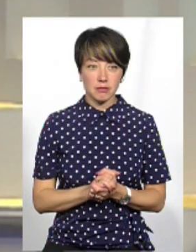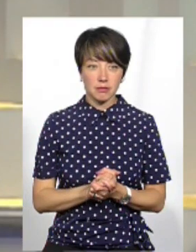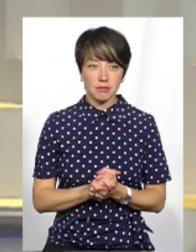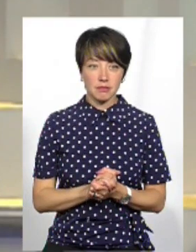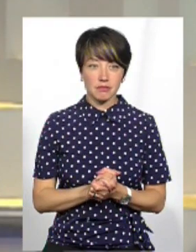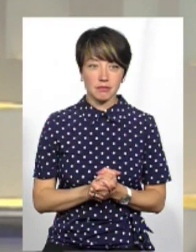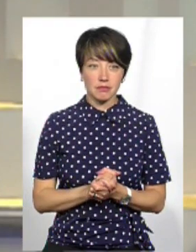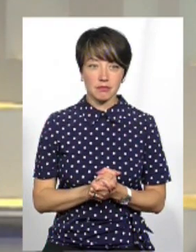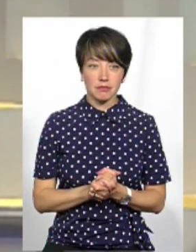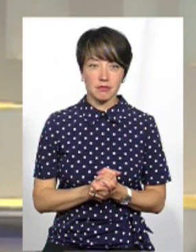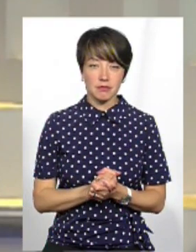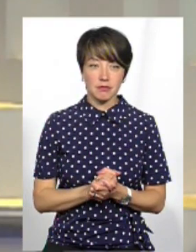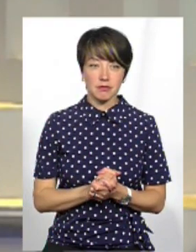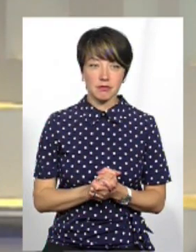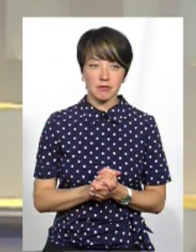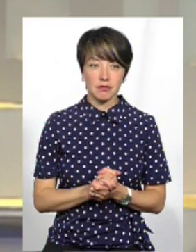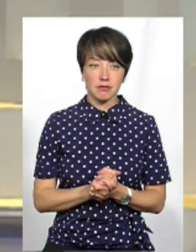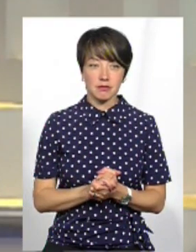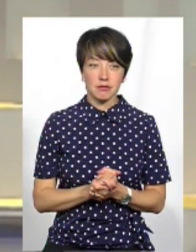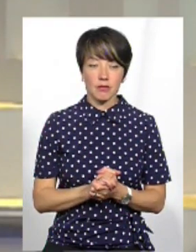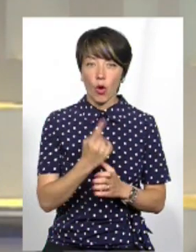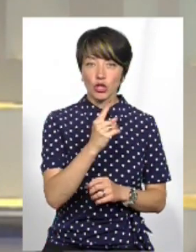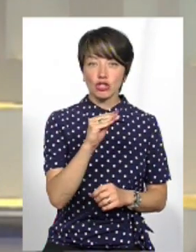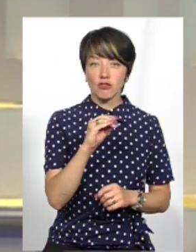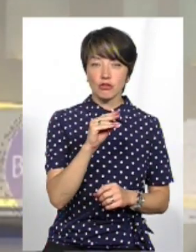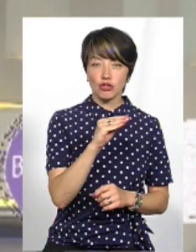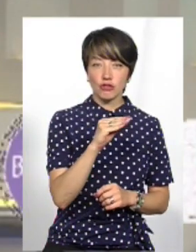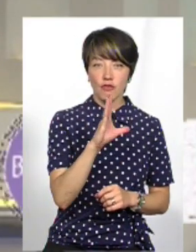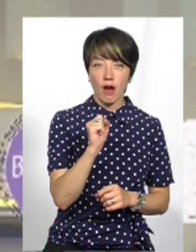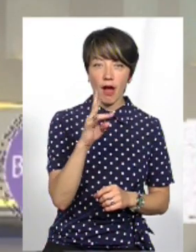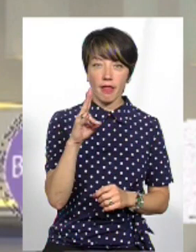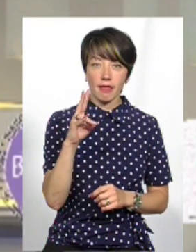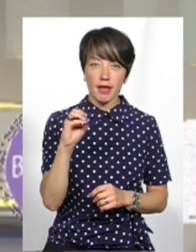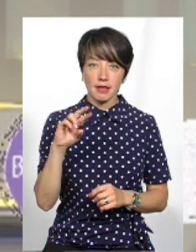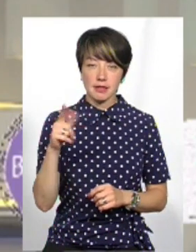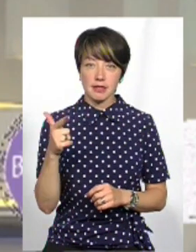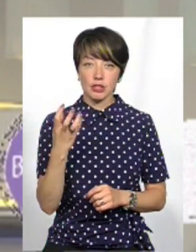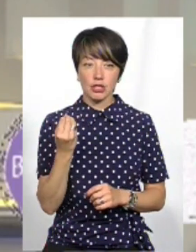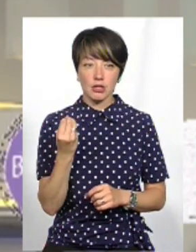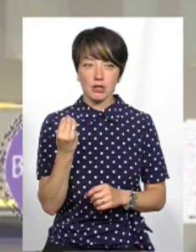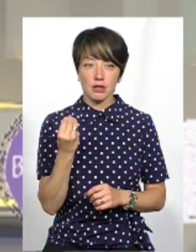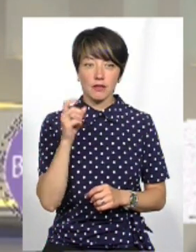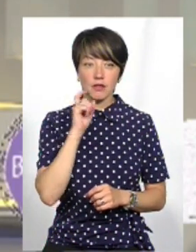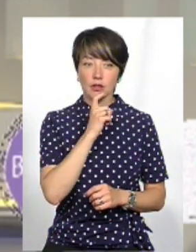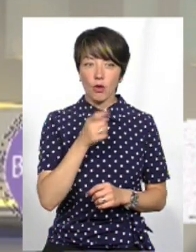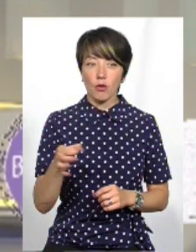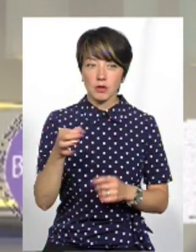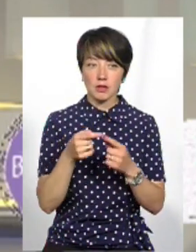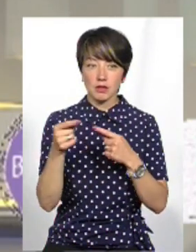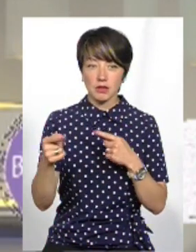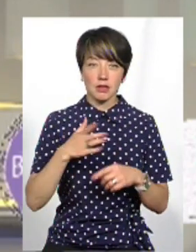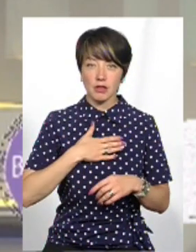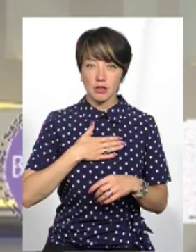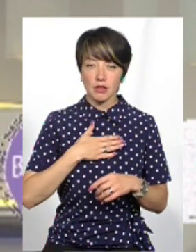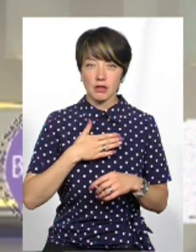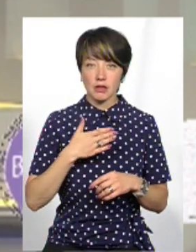Так. Небагато. Один Жванці. Якщо ми говоримо через Дністер, то ще є в Вінницькій області, значить, удальше, це вже